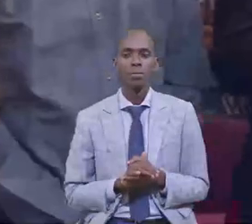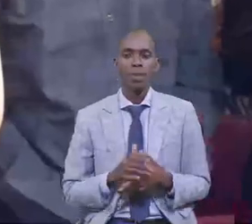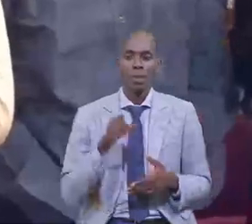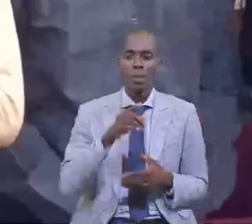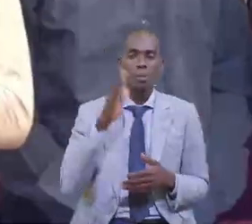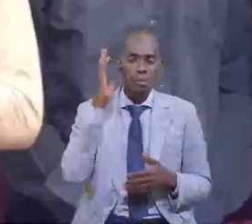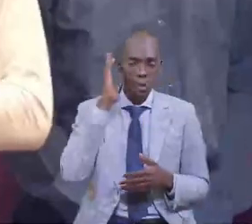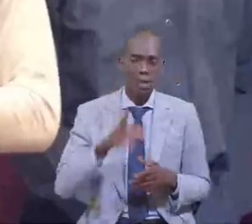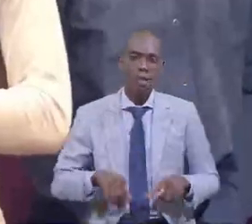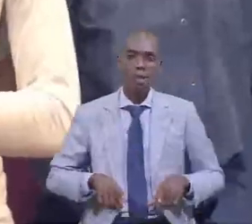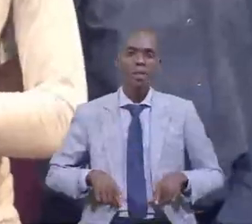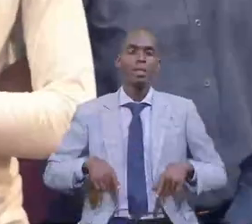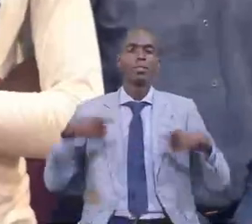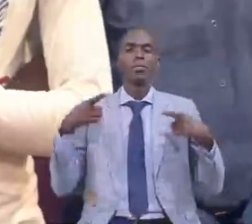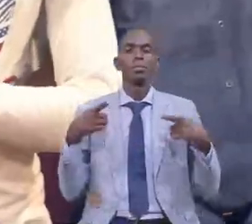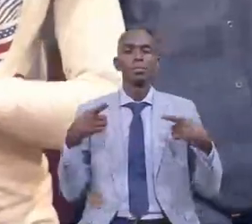Vous allez vivre.